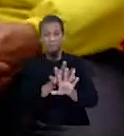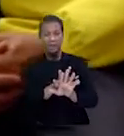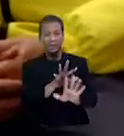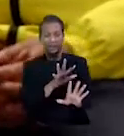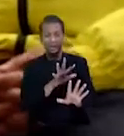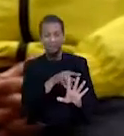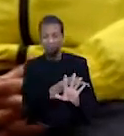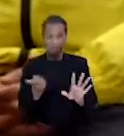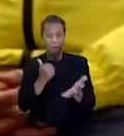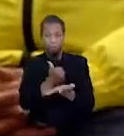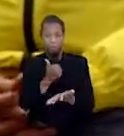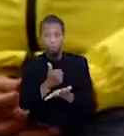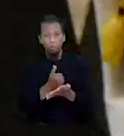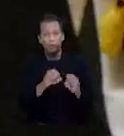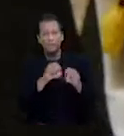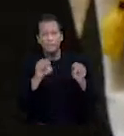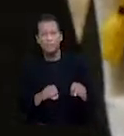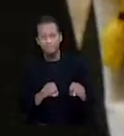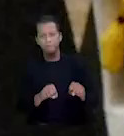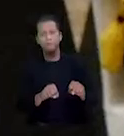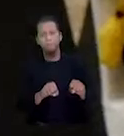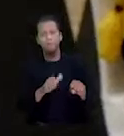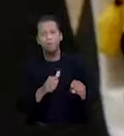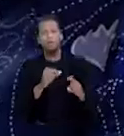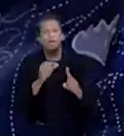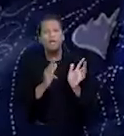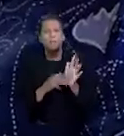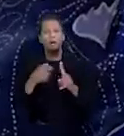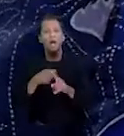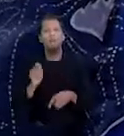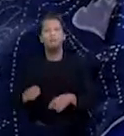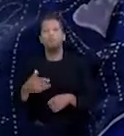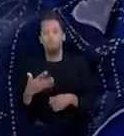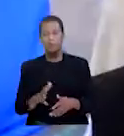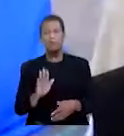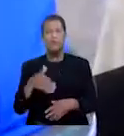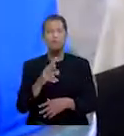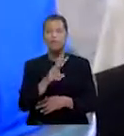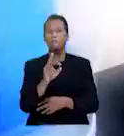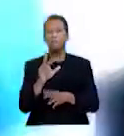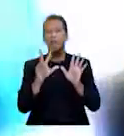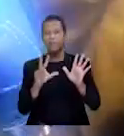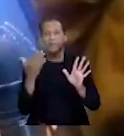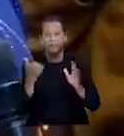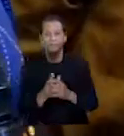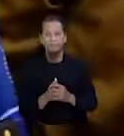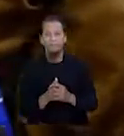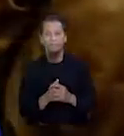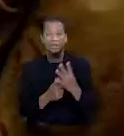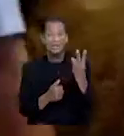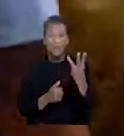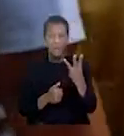yang tepat dan telah sesuai dengan putusan Mahkamah Konstitusi tahun 2008 serta berhasil dalam 3 pemilu. Bahaya